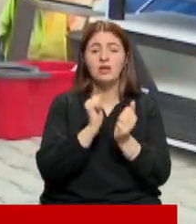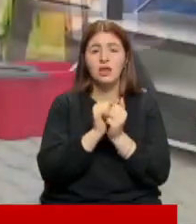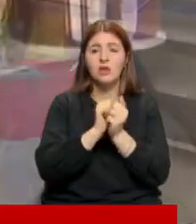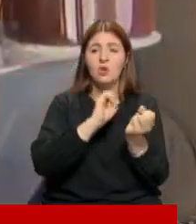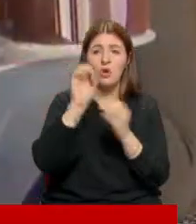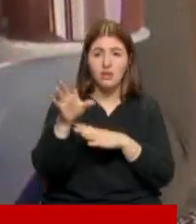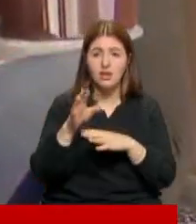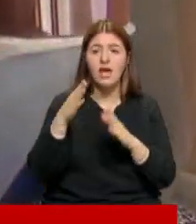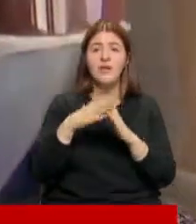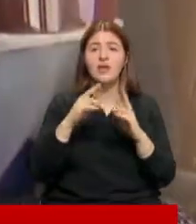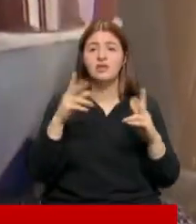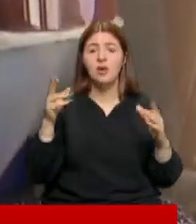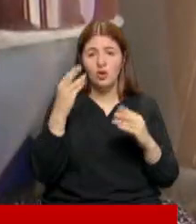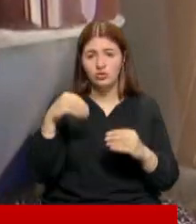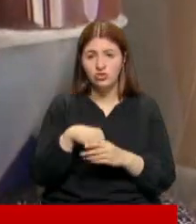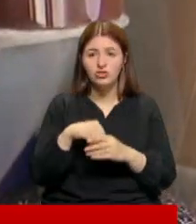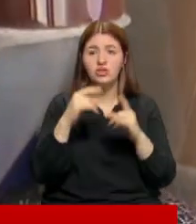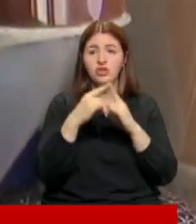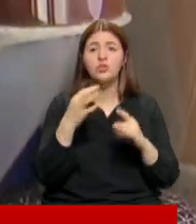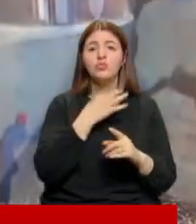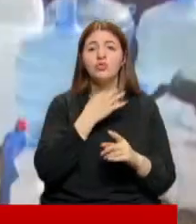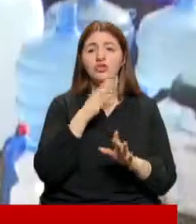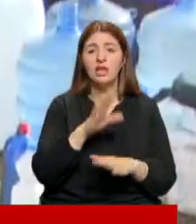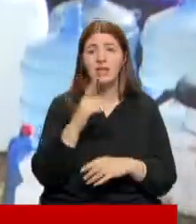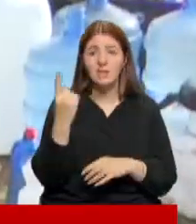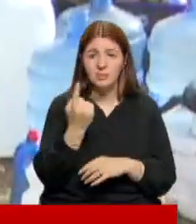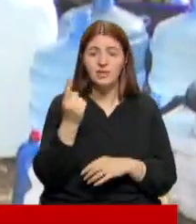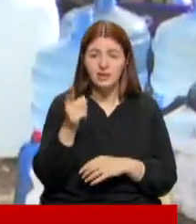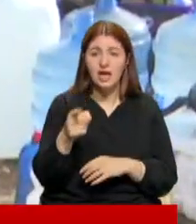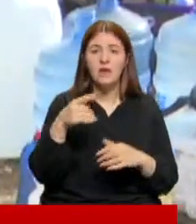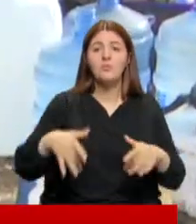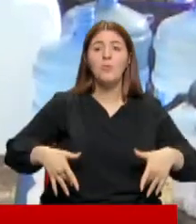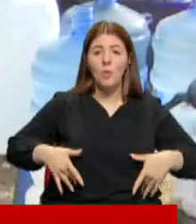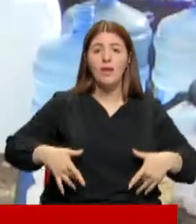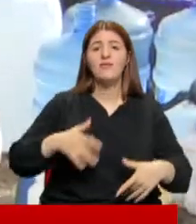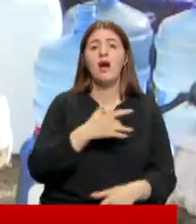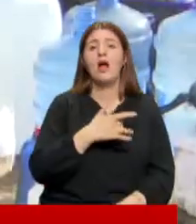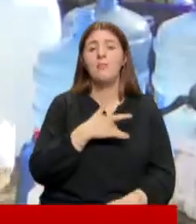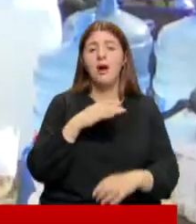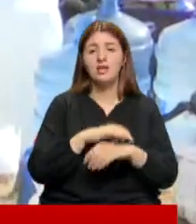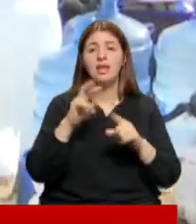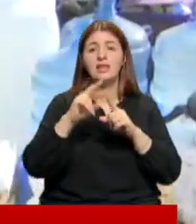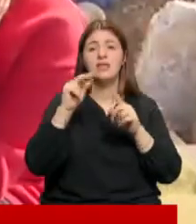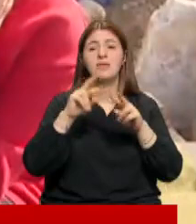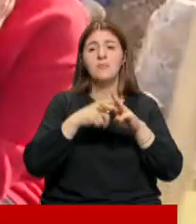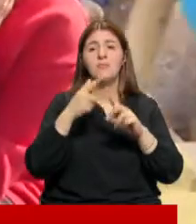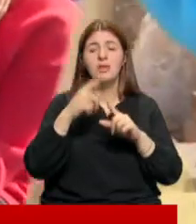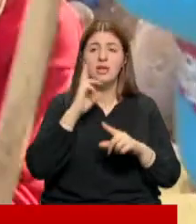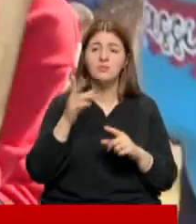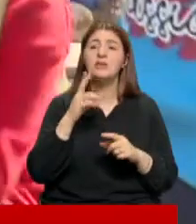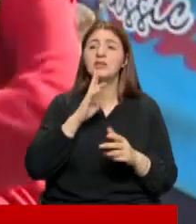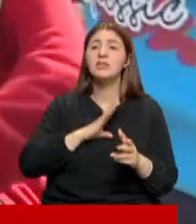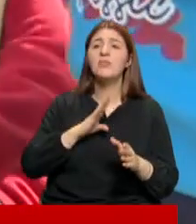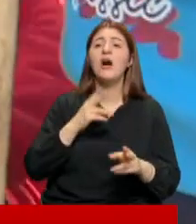yanına yolladı evi hasar gördüğü için çadıra Muhtaç kalanlardan biri de böbrek ve kalp hastası Nimet kızılda kızım